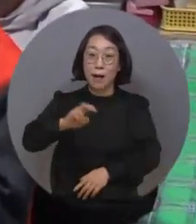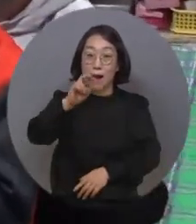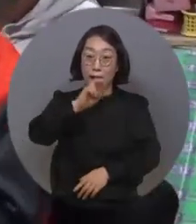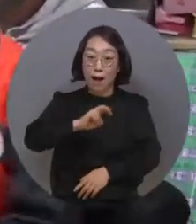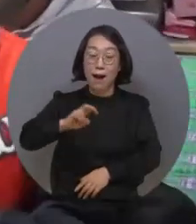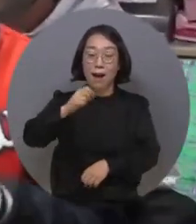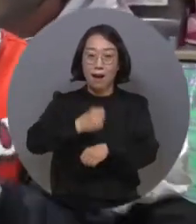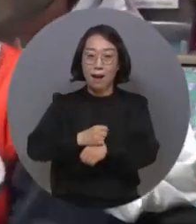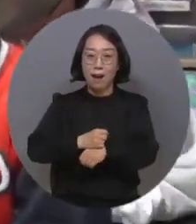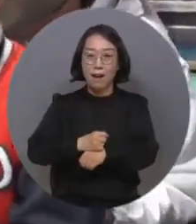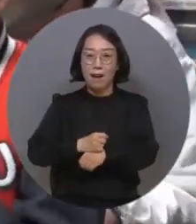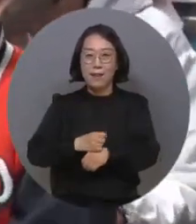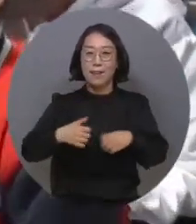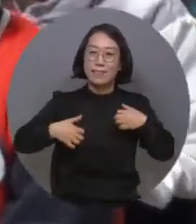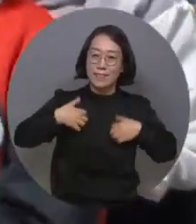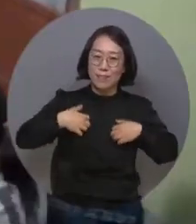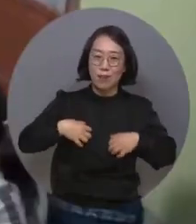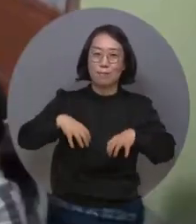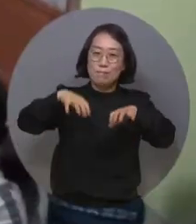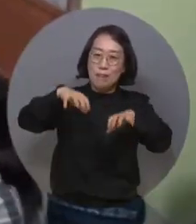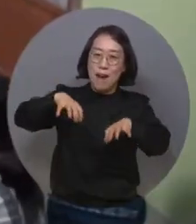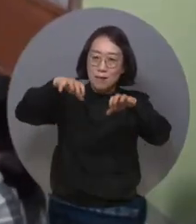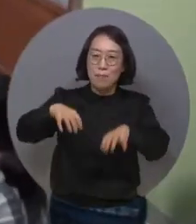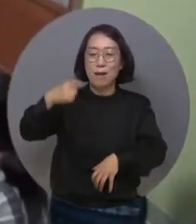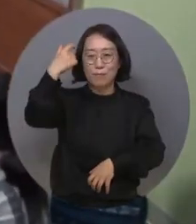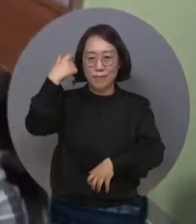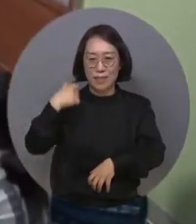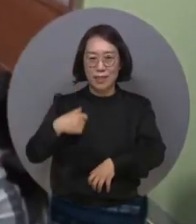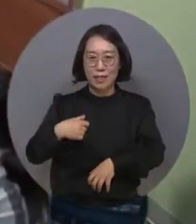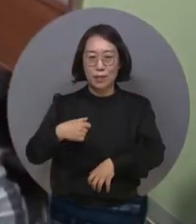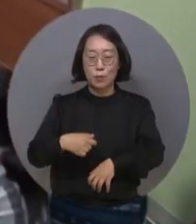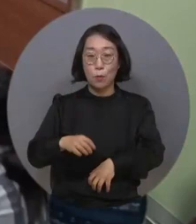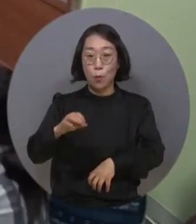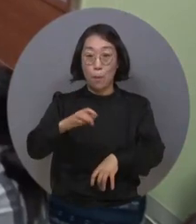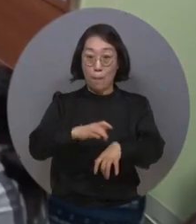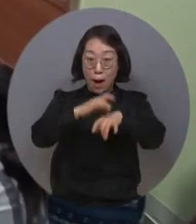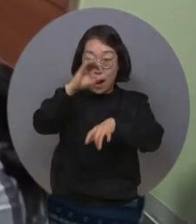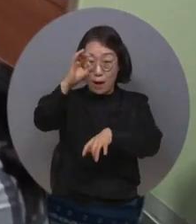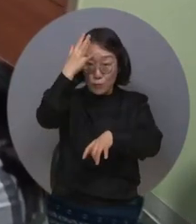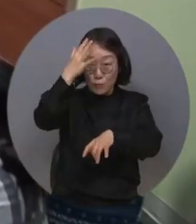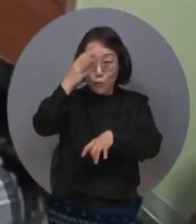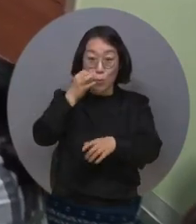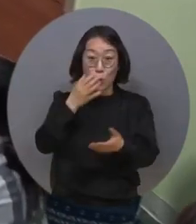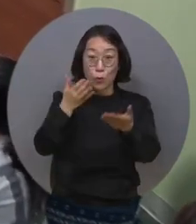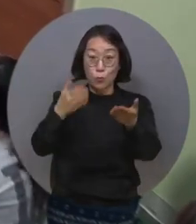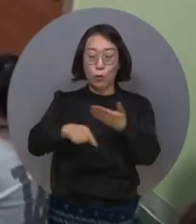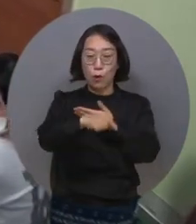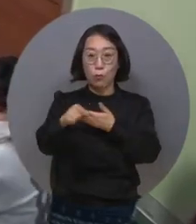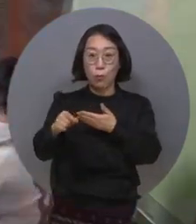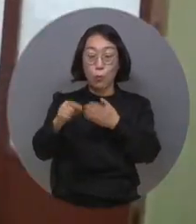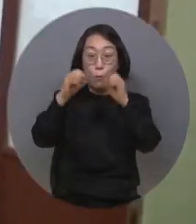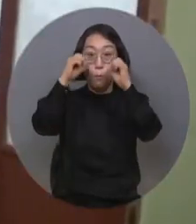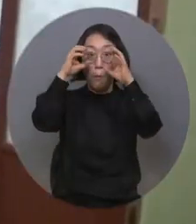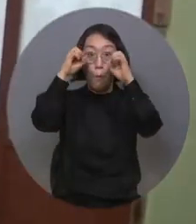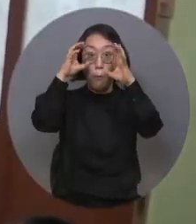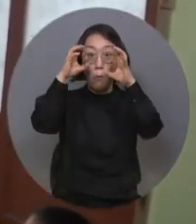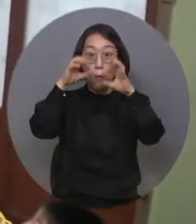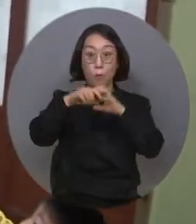아이들 엉덩이가 들썩입니다. 나무 전용수 대표의 마술 공연으로 아이들의 눈은